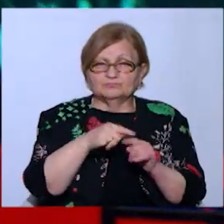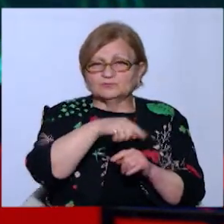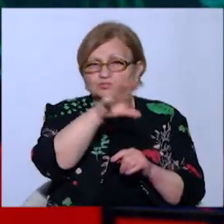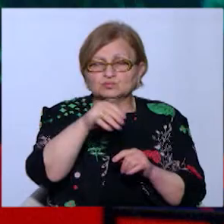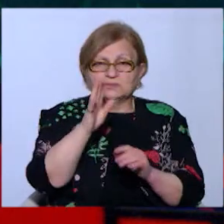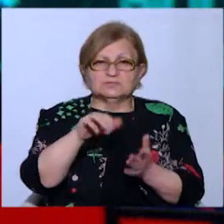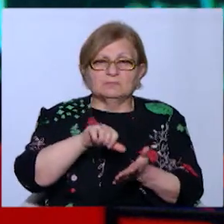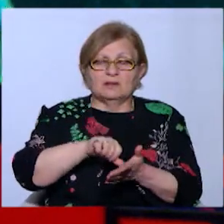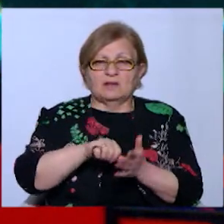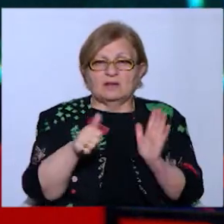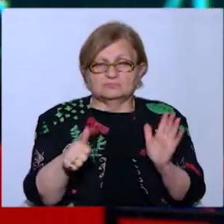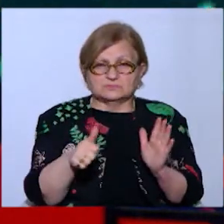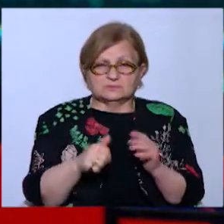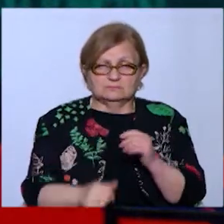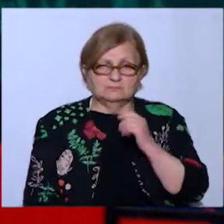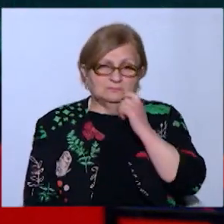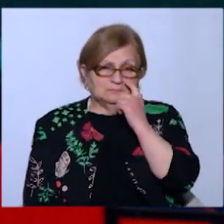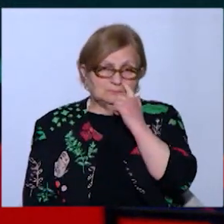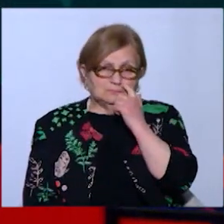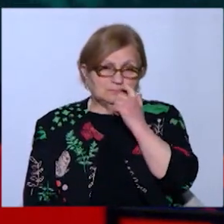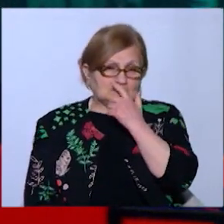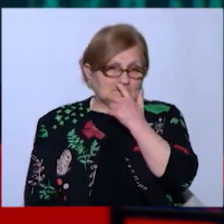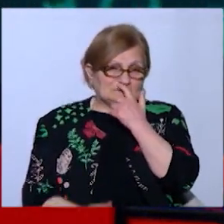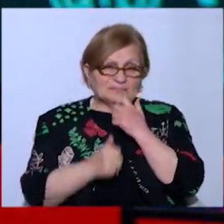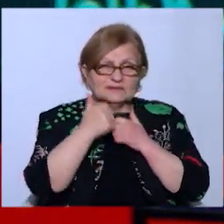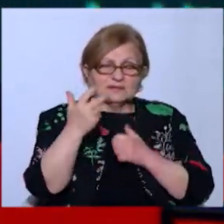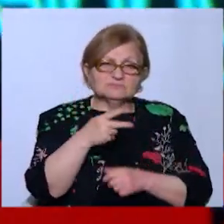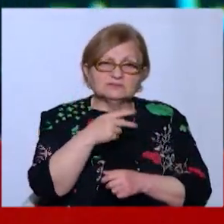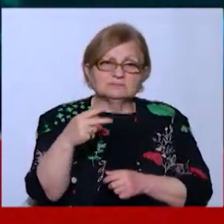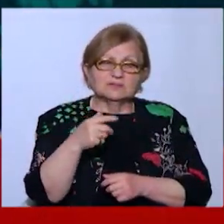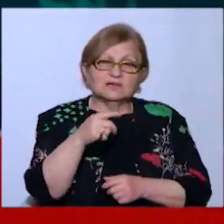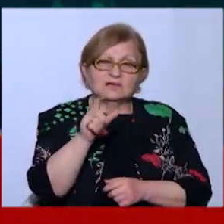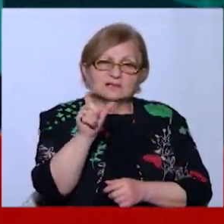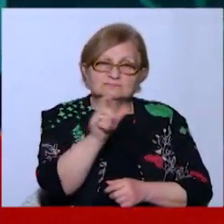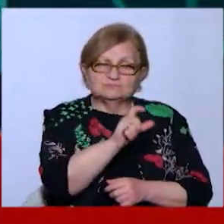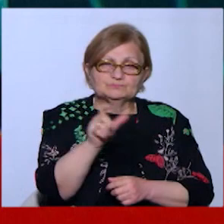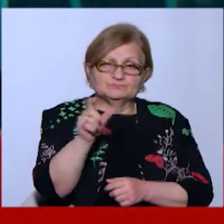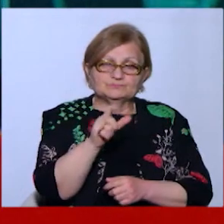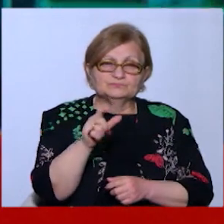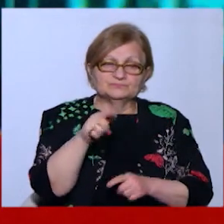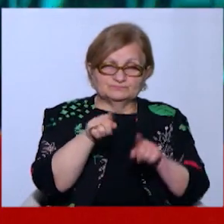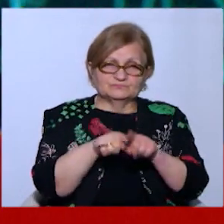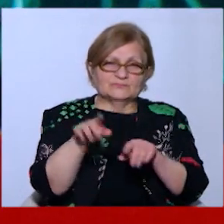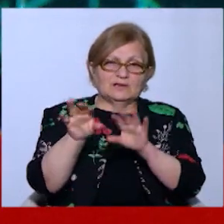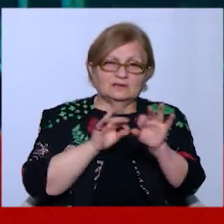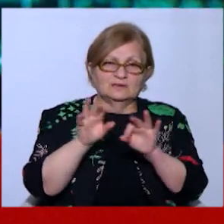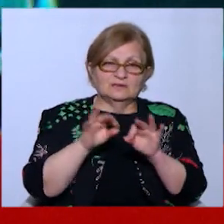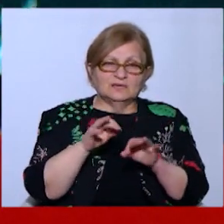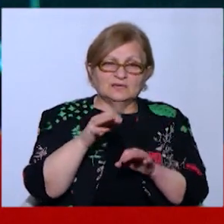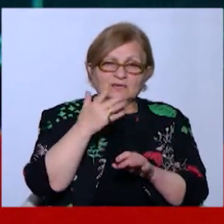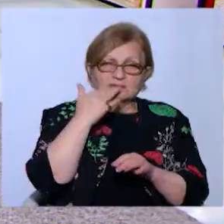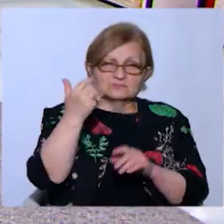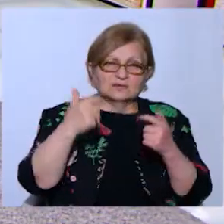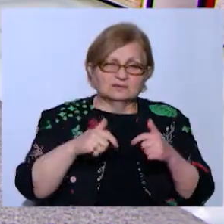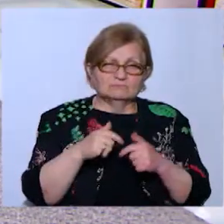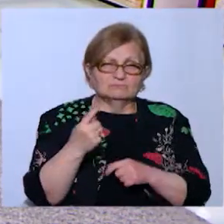მიმდევრობას. შემოგთავაზებთ რამდენიმე განტოლებას. ესენიც ამოკრეფილია ეროვნული გამოცდების ტესტებიდან.